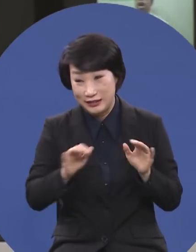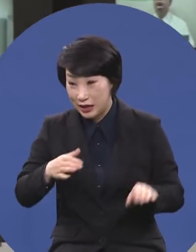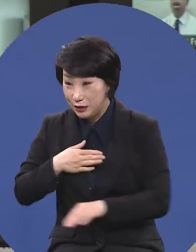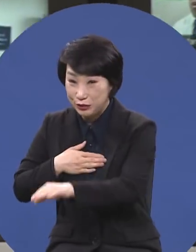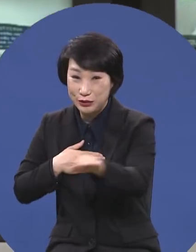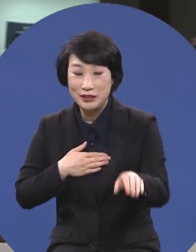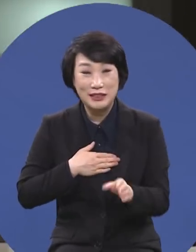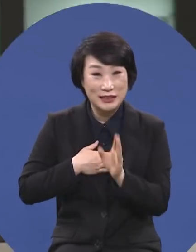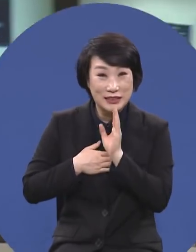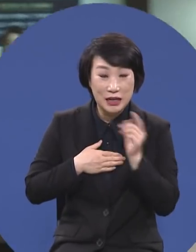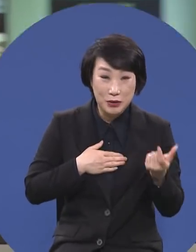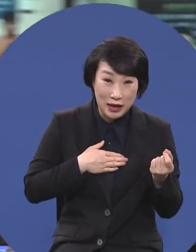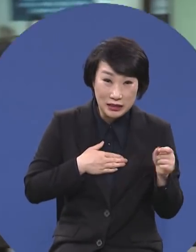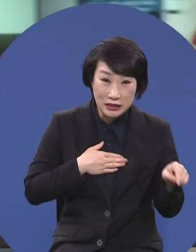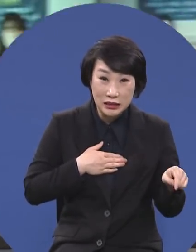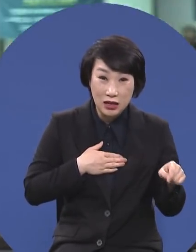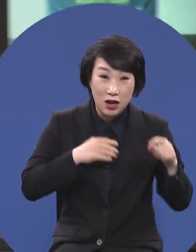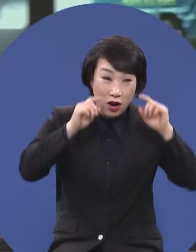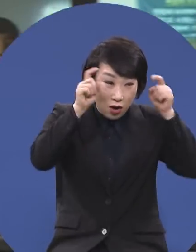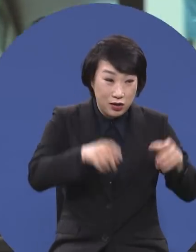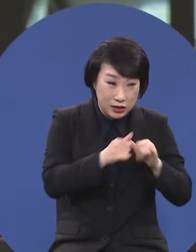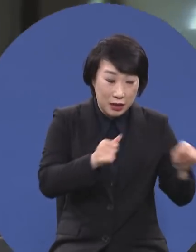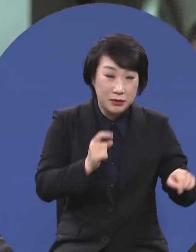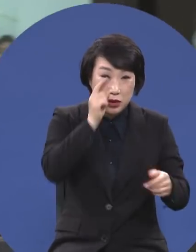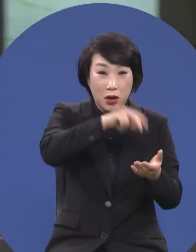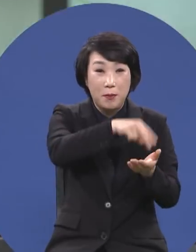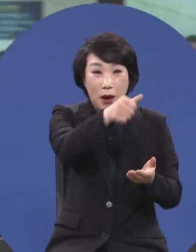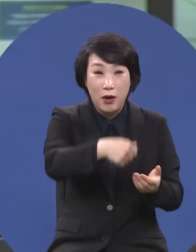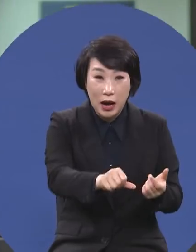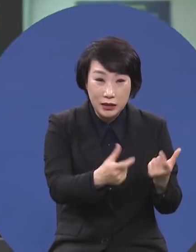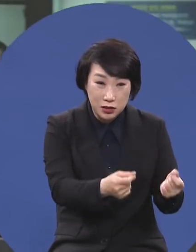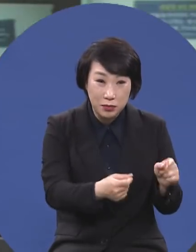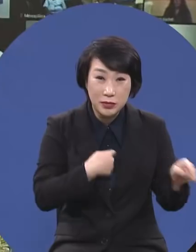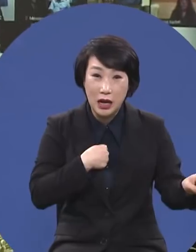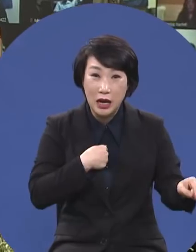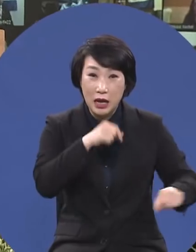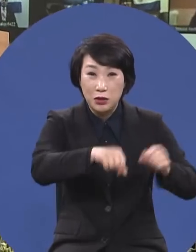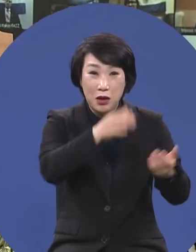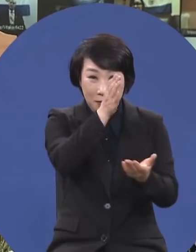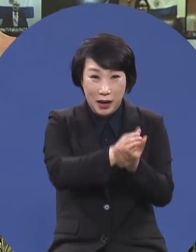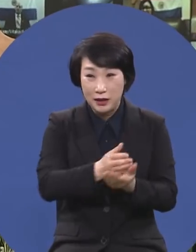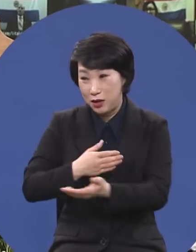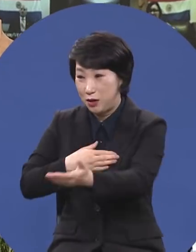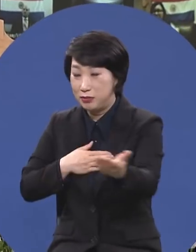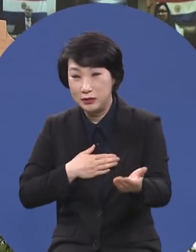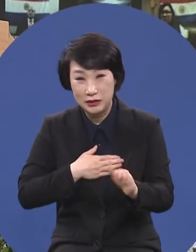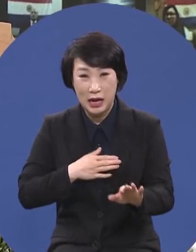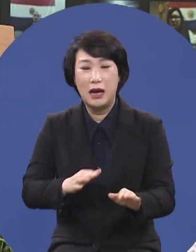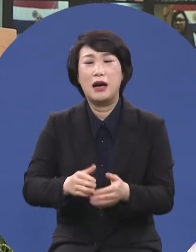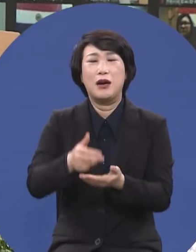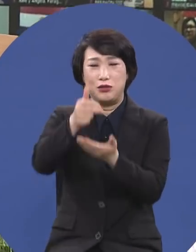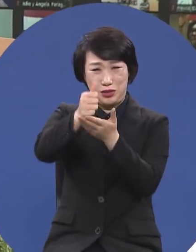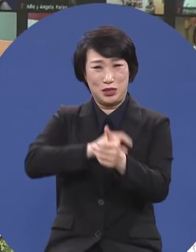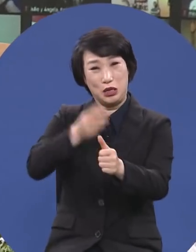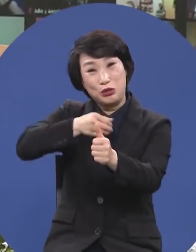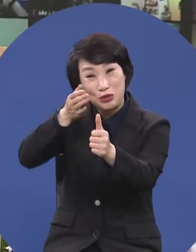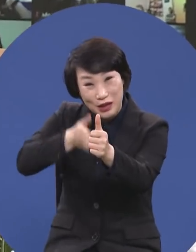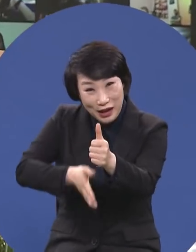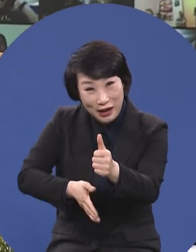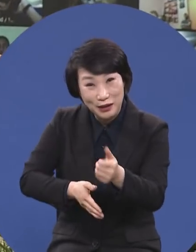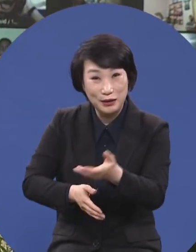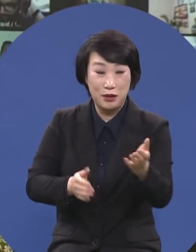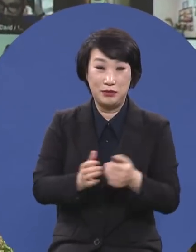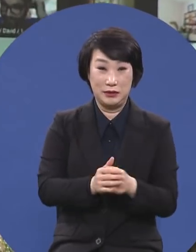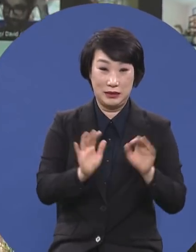정말로 이렇게 어리석은 자가 탕자처럼 하나도 웃기를 주님의 이름으로 축원합니다.